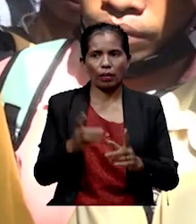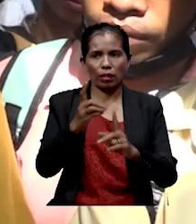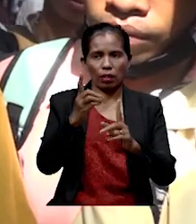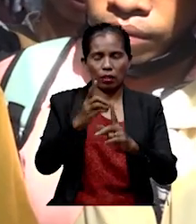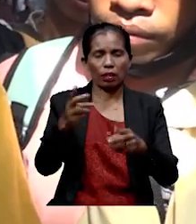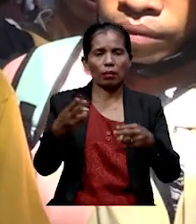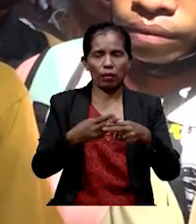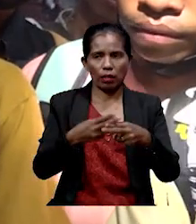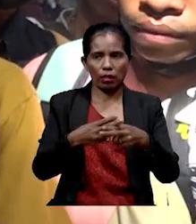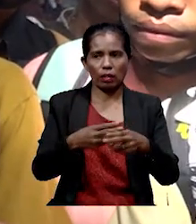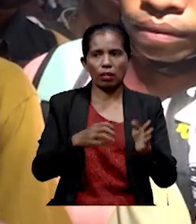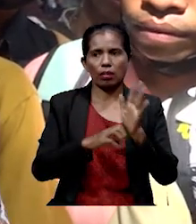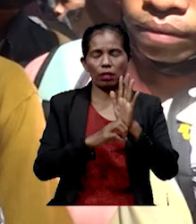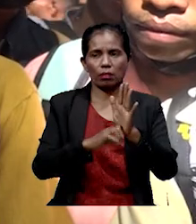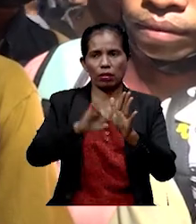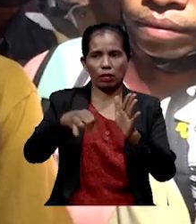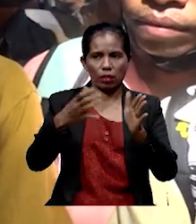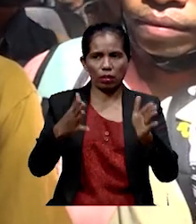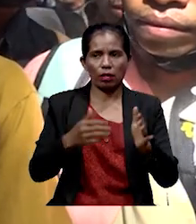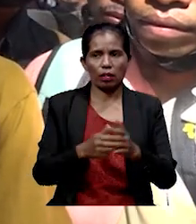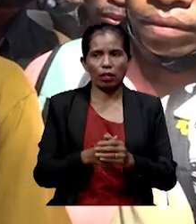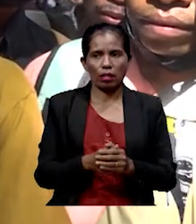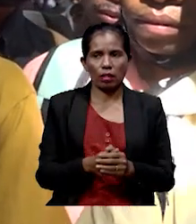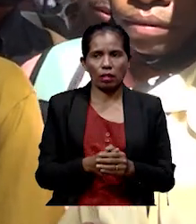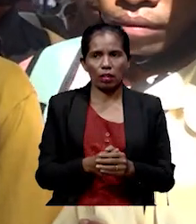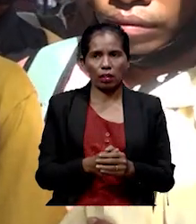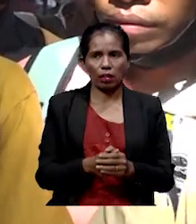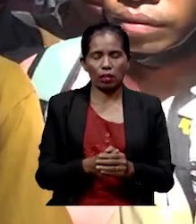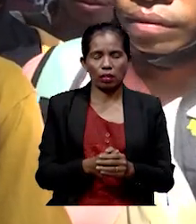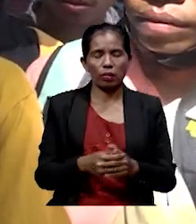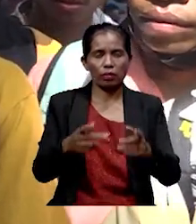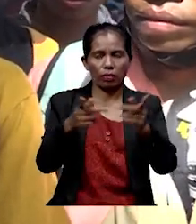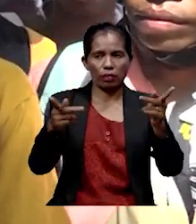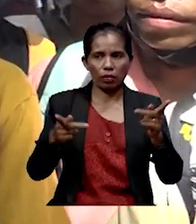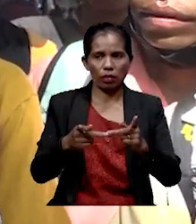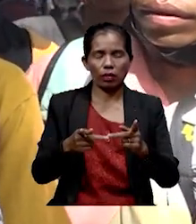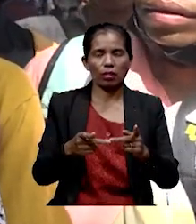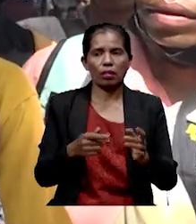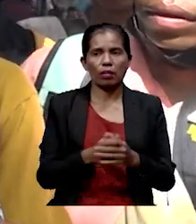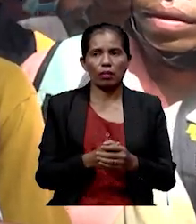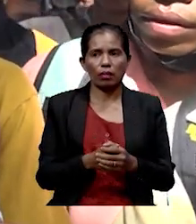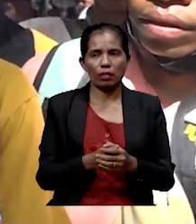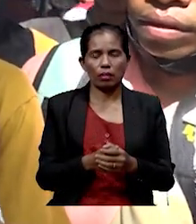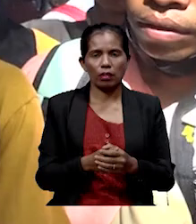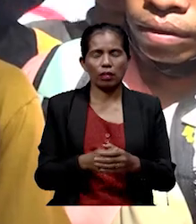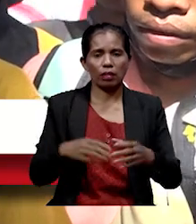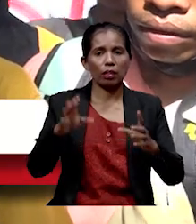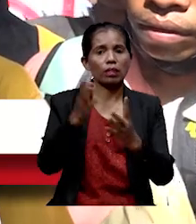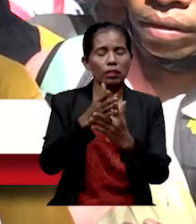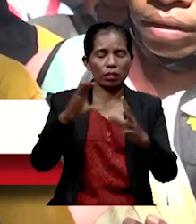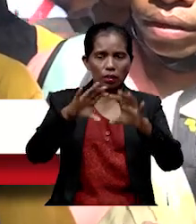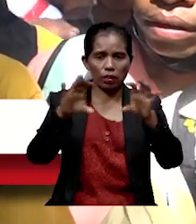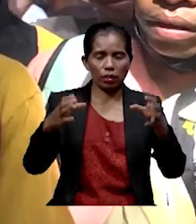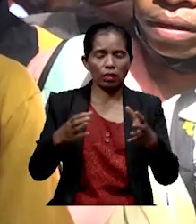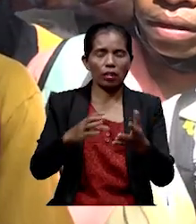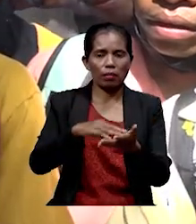tebe se por exemplo sta me general anta ni hinba e kada be centro i ha liur ne kada centro ne barak agora se te bot